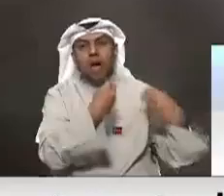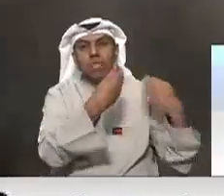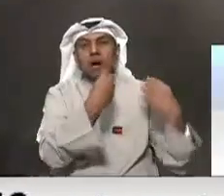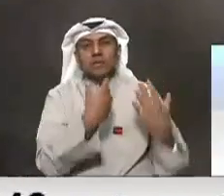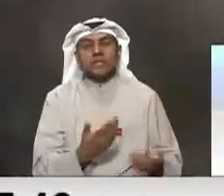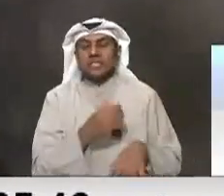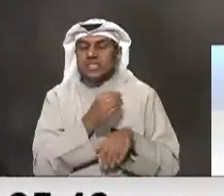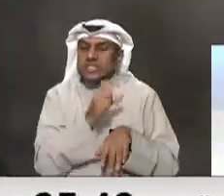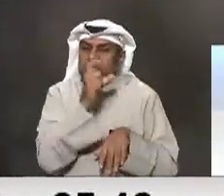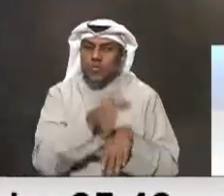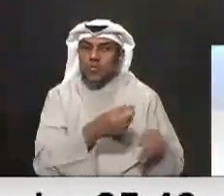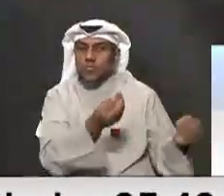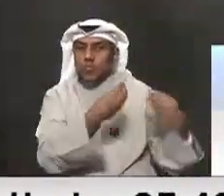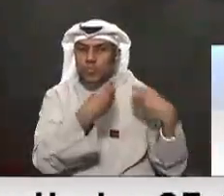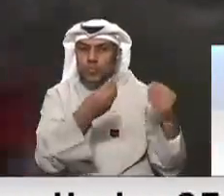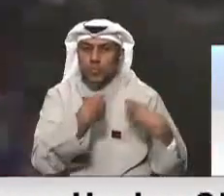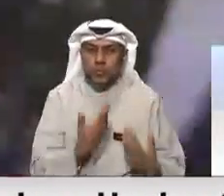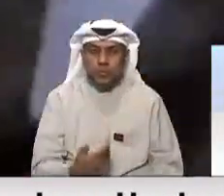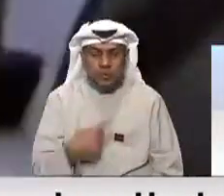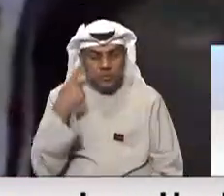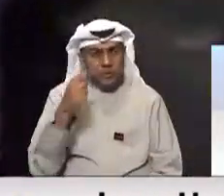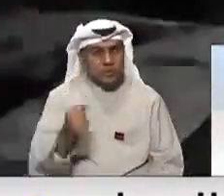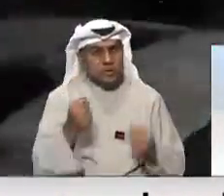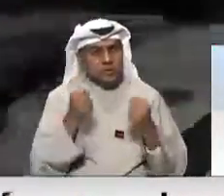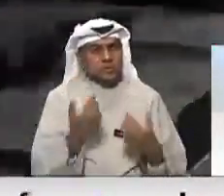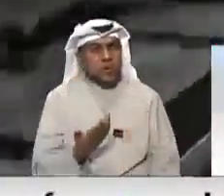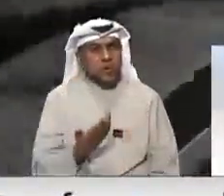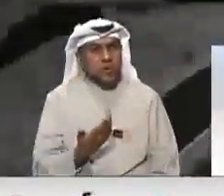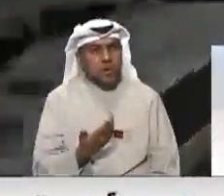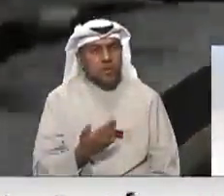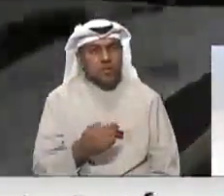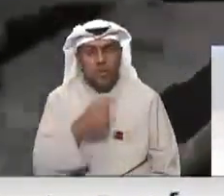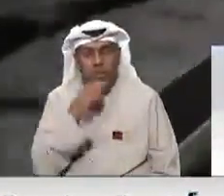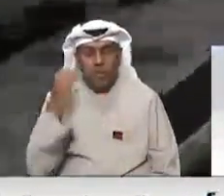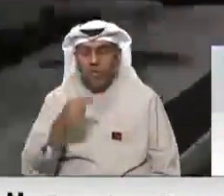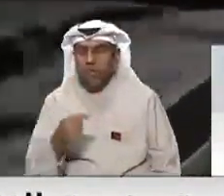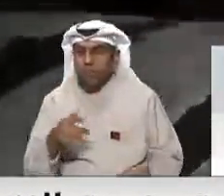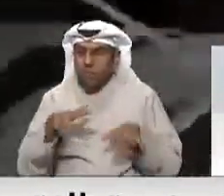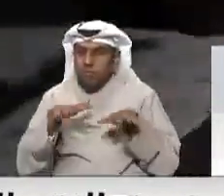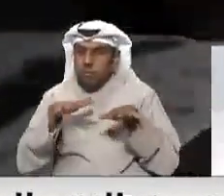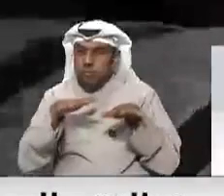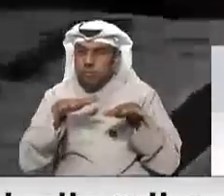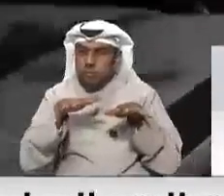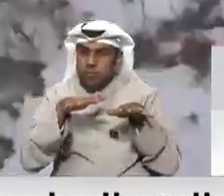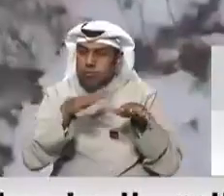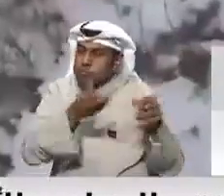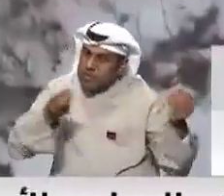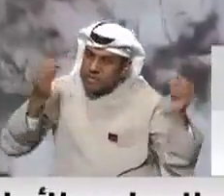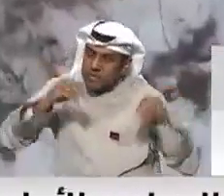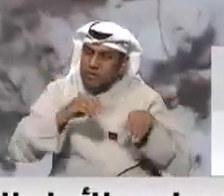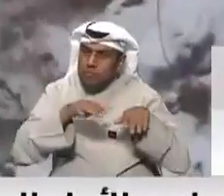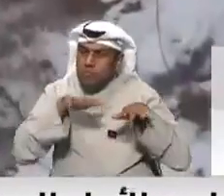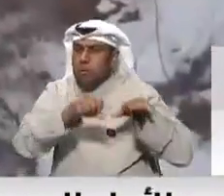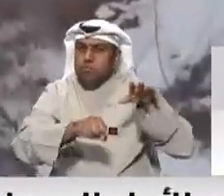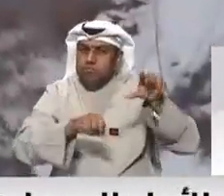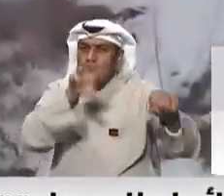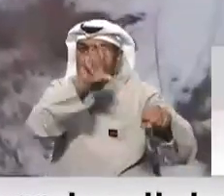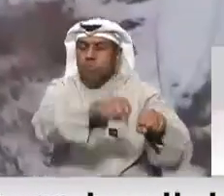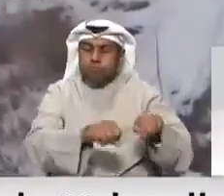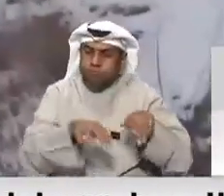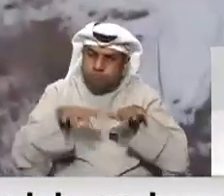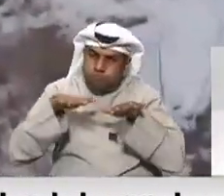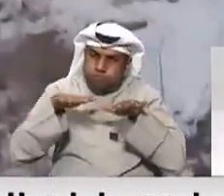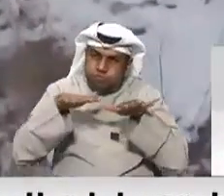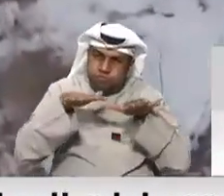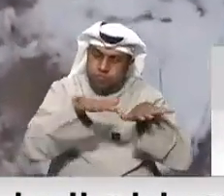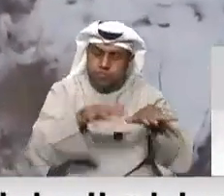زخم الانتصارات الذي خبى أثره مع تقدم القوة الروسية ميداناً. وقبل أسبوع من الذكرى الأولى للحرب الروسية في